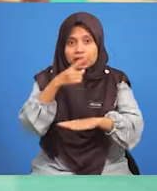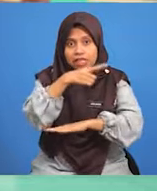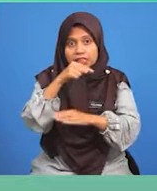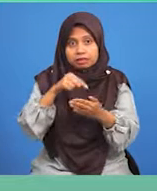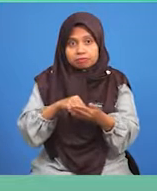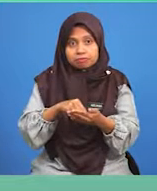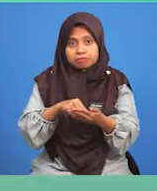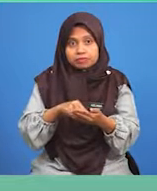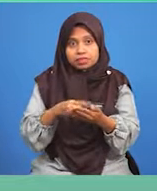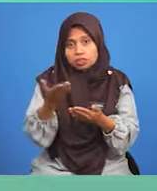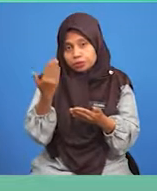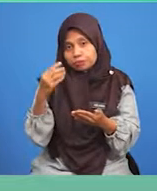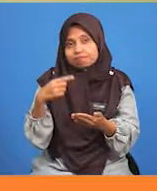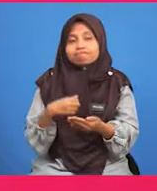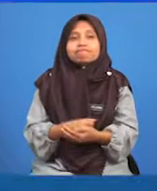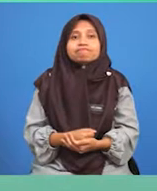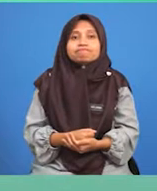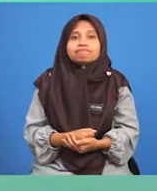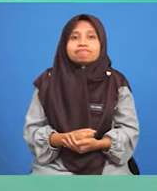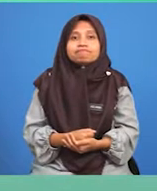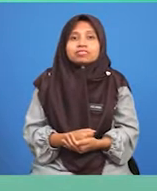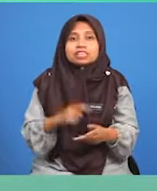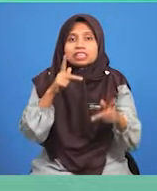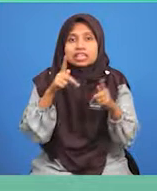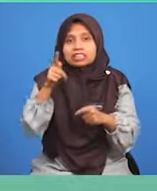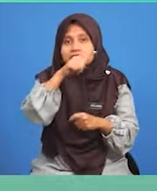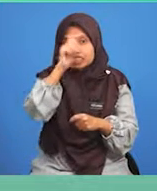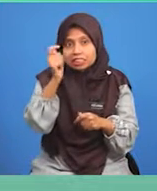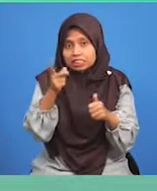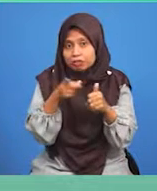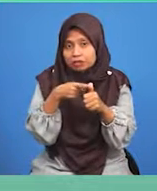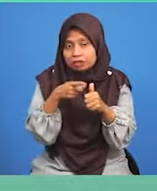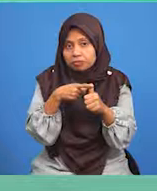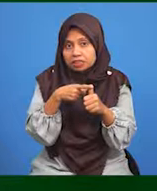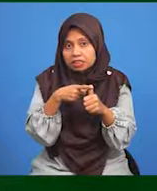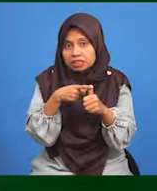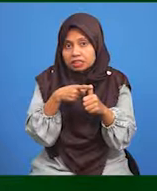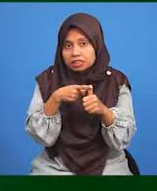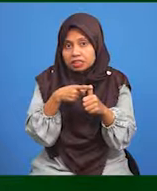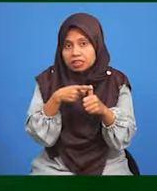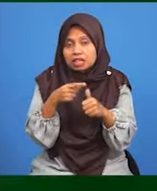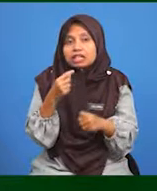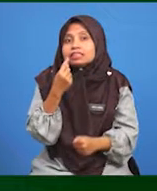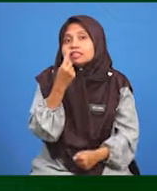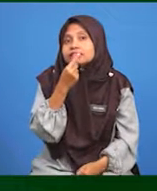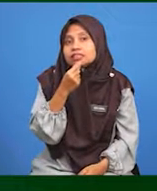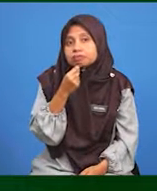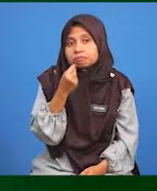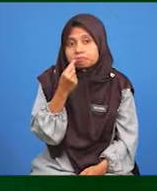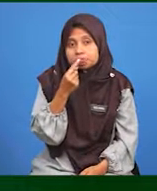ini Mari murid-murid kata tanya yang pertama ialah siapa